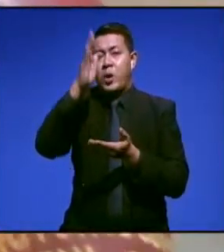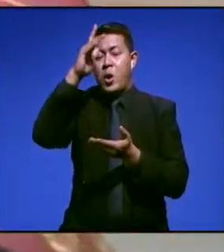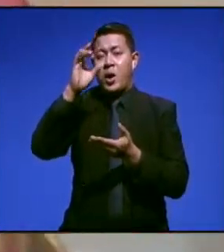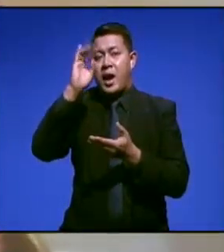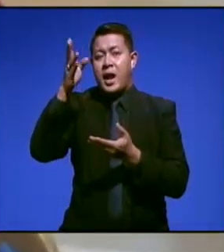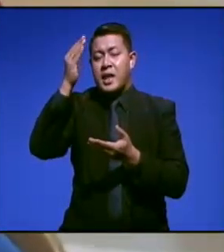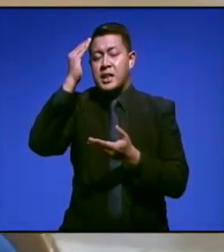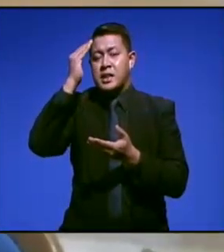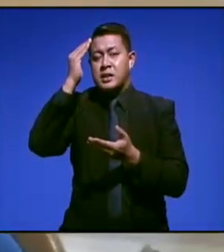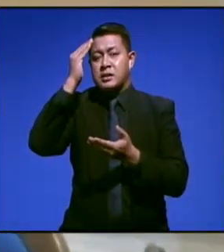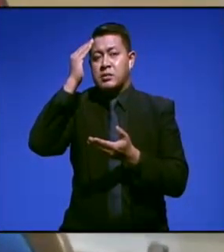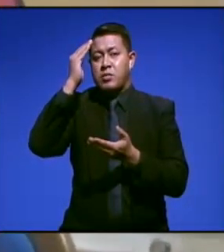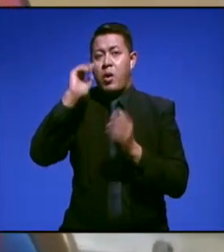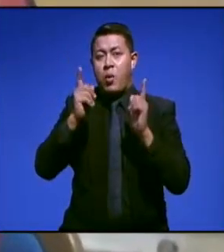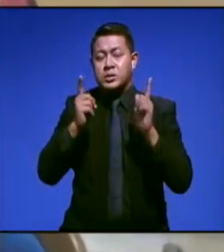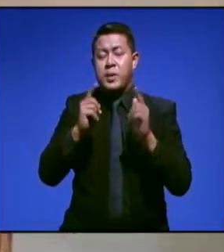tanpa tahu kebenarannya.